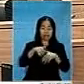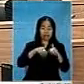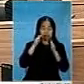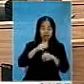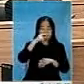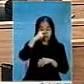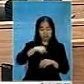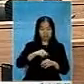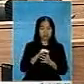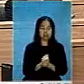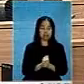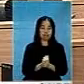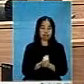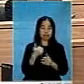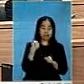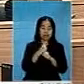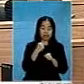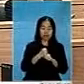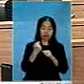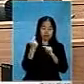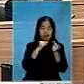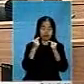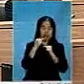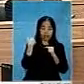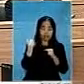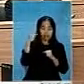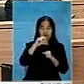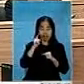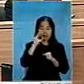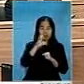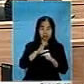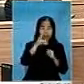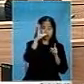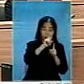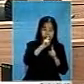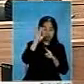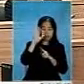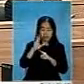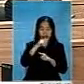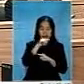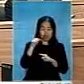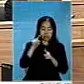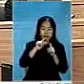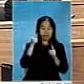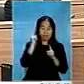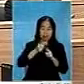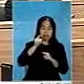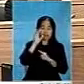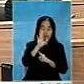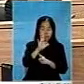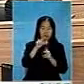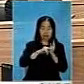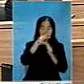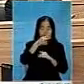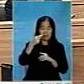าวไทยนะครับก็เถียงกันมากในเรื่องมาจากกับเป็นของนะครับแต่ในที่สุดเราเห็นว่าเป็นของเนี่ยน่าจ